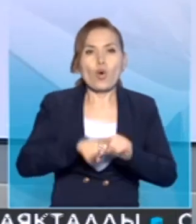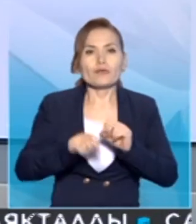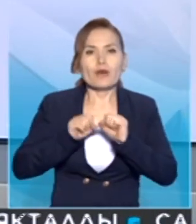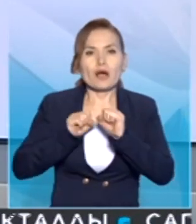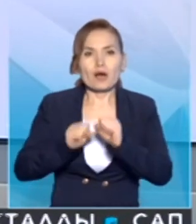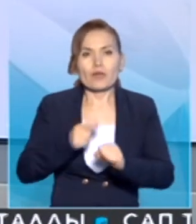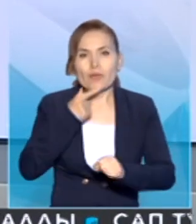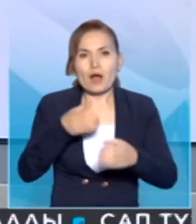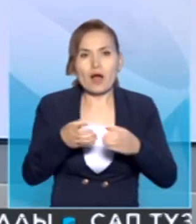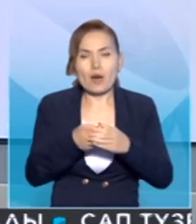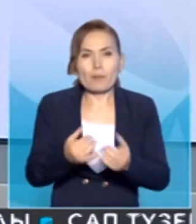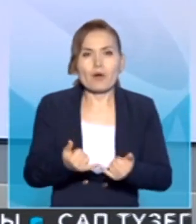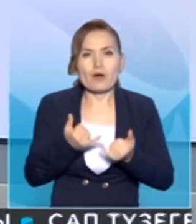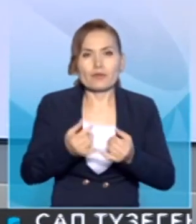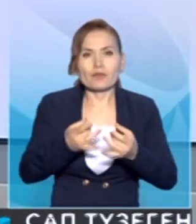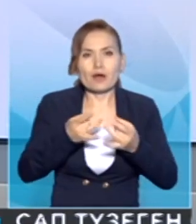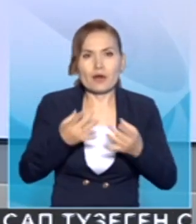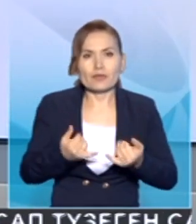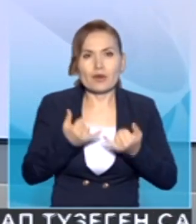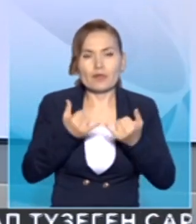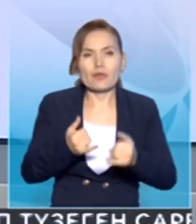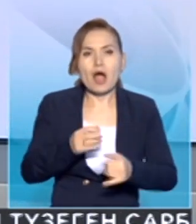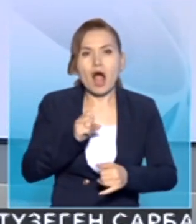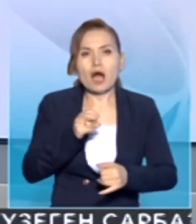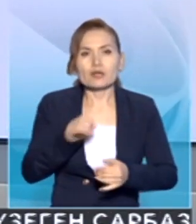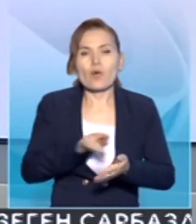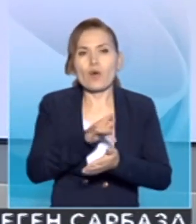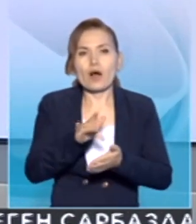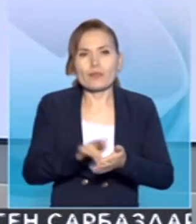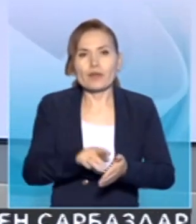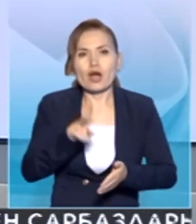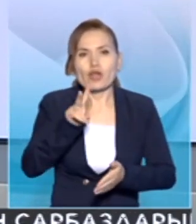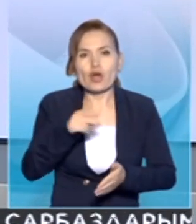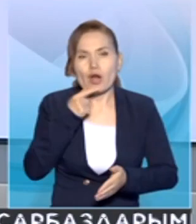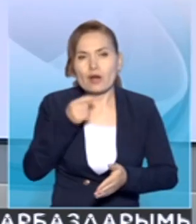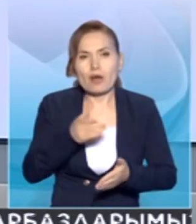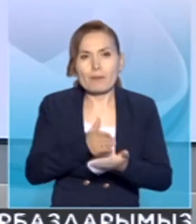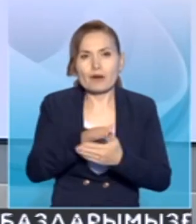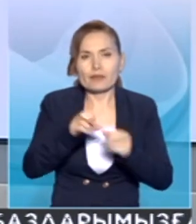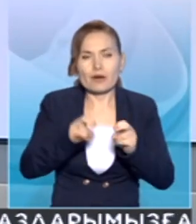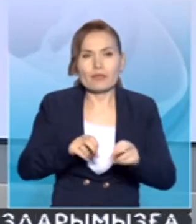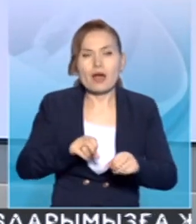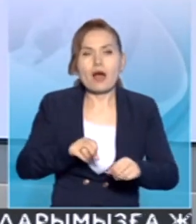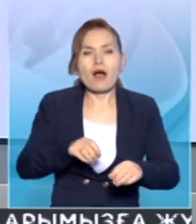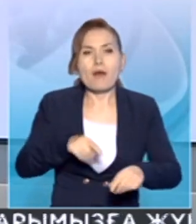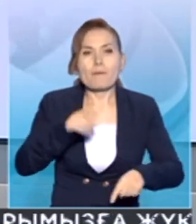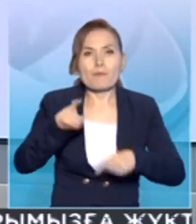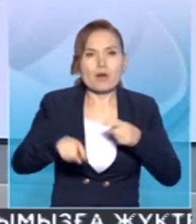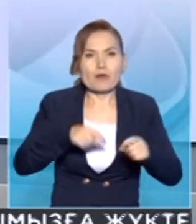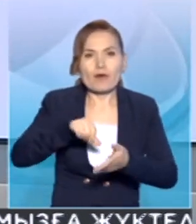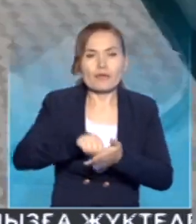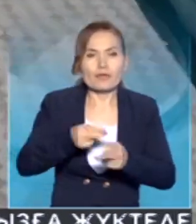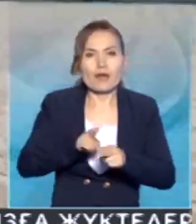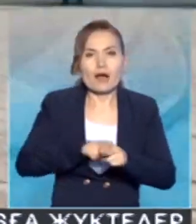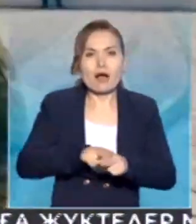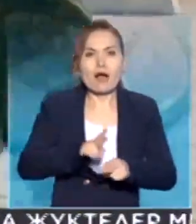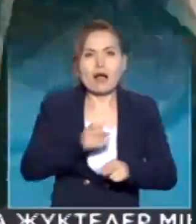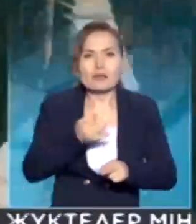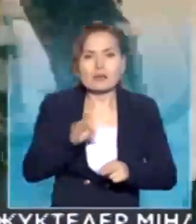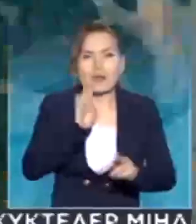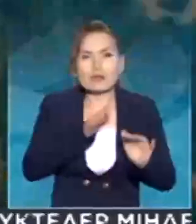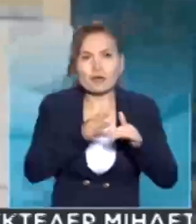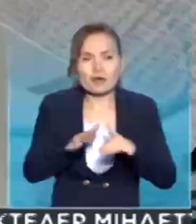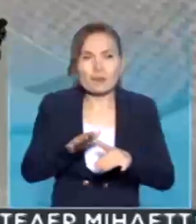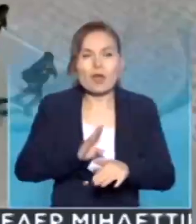Отан қорғаушылар күніне орай Ақтау гарнизонының 200-ден астам әскери қызметшісі марафонға қатысты. Шара Каспий теңізінің жағалауында таңғы